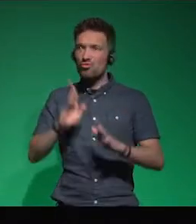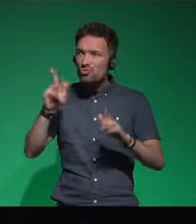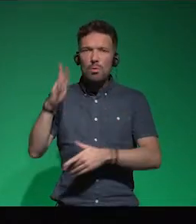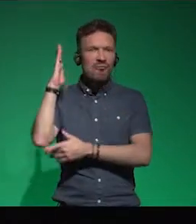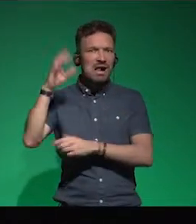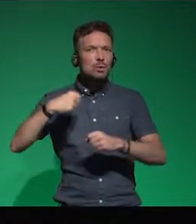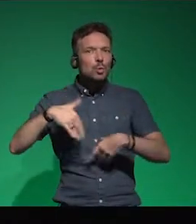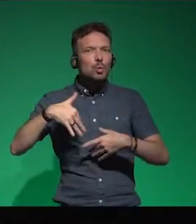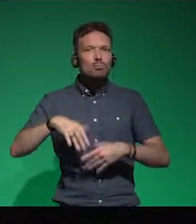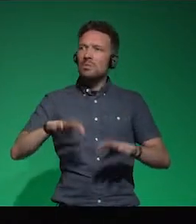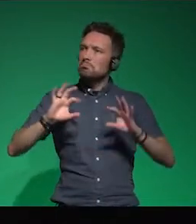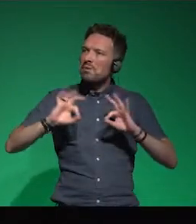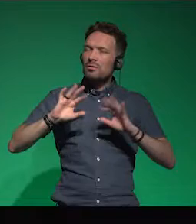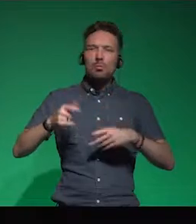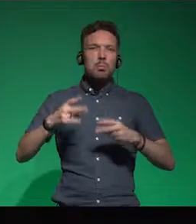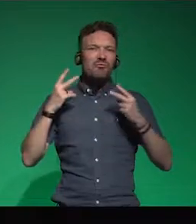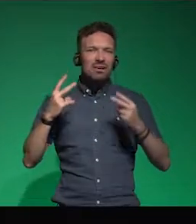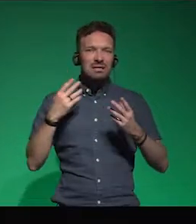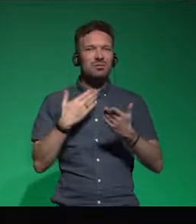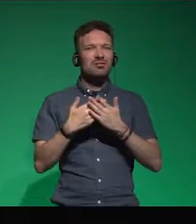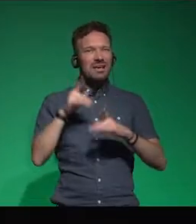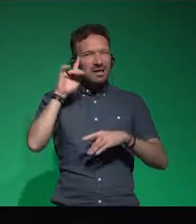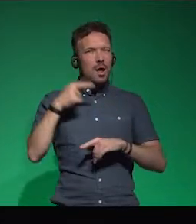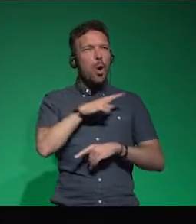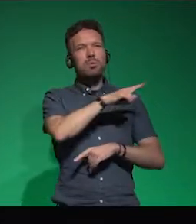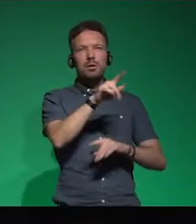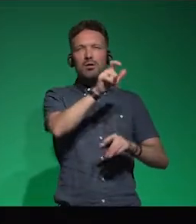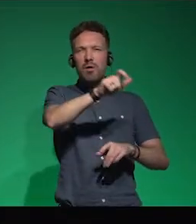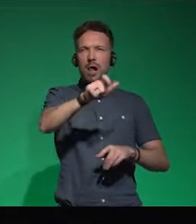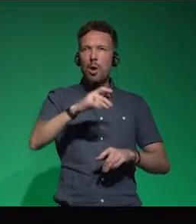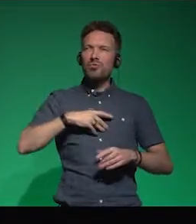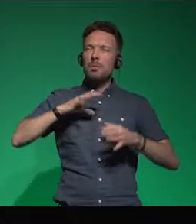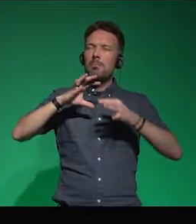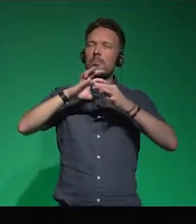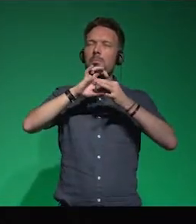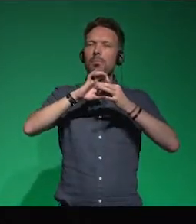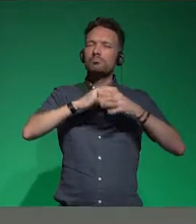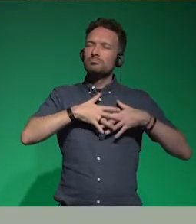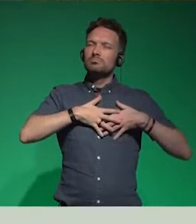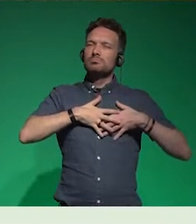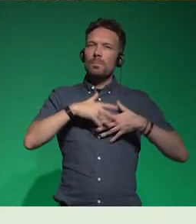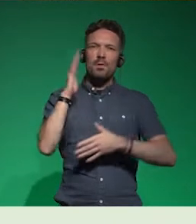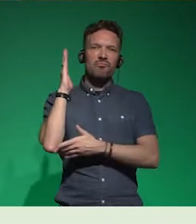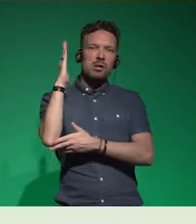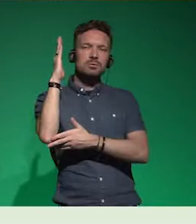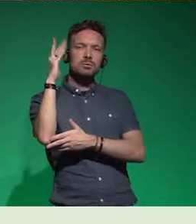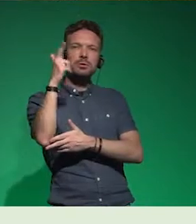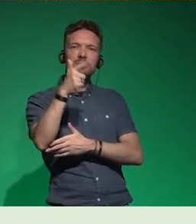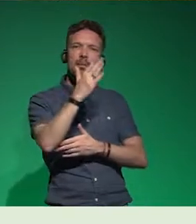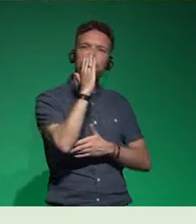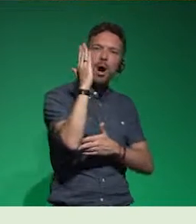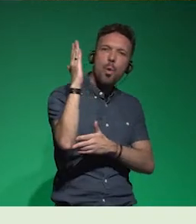sehr intensive Bindung von uns Menschen mit Wald und Bäumen besteht.